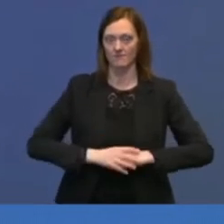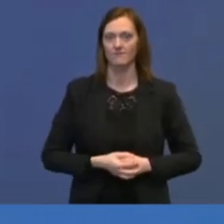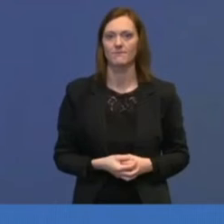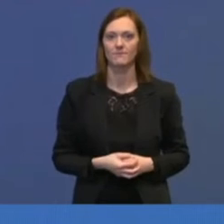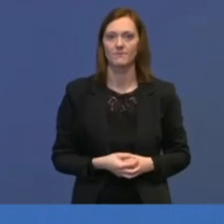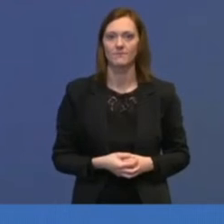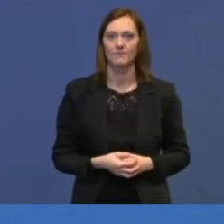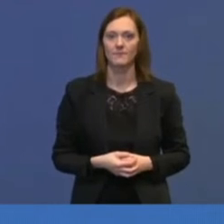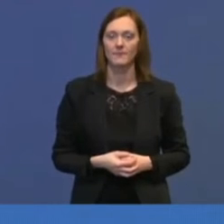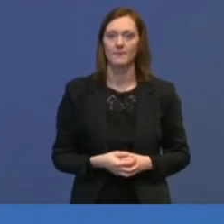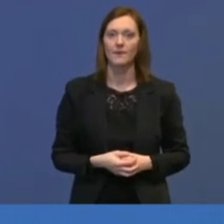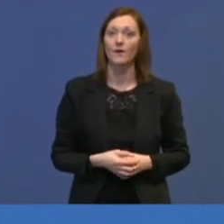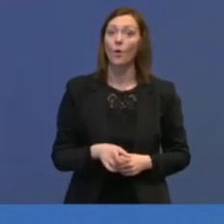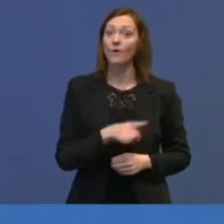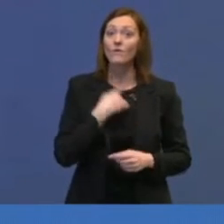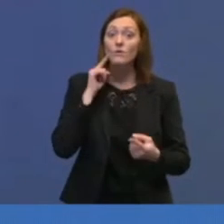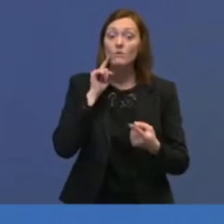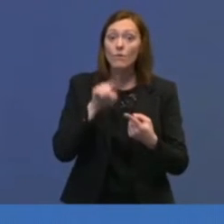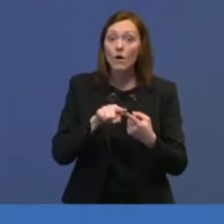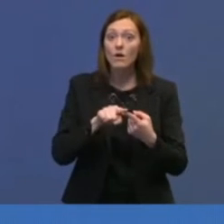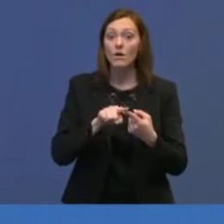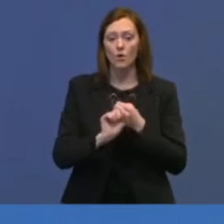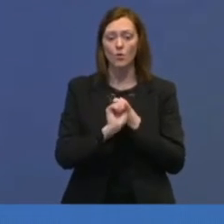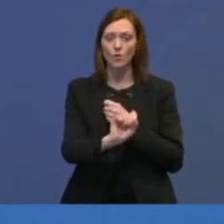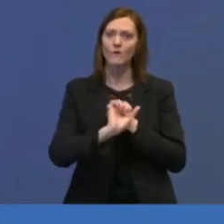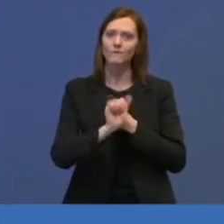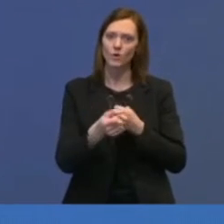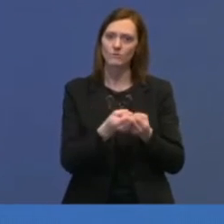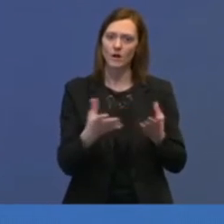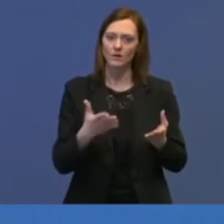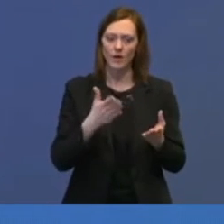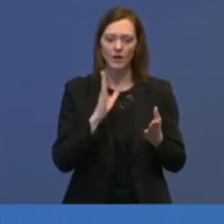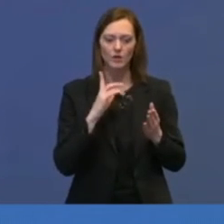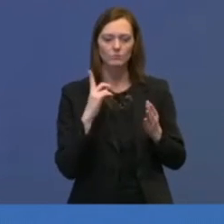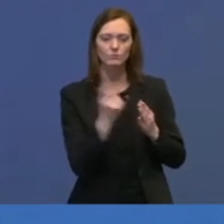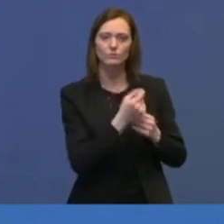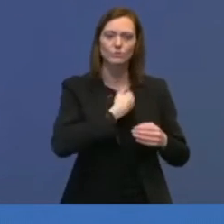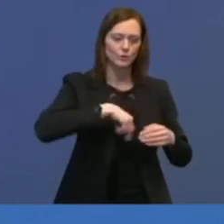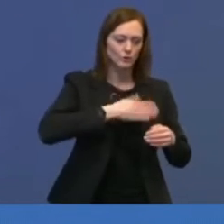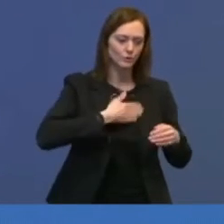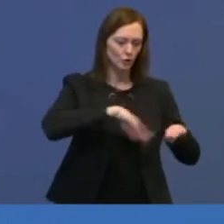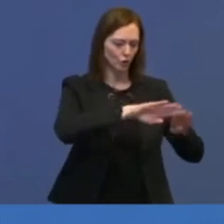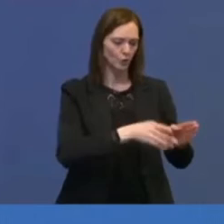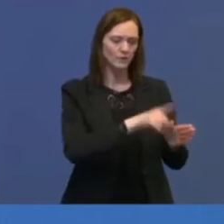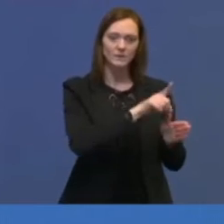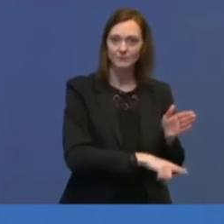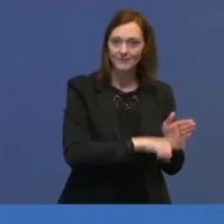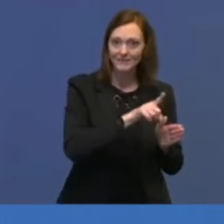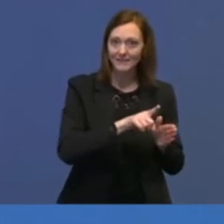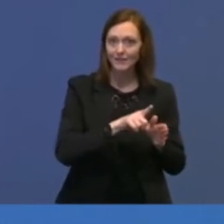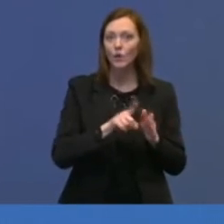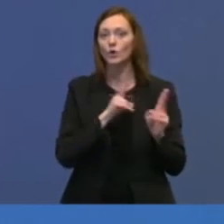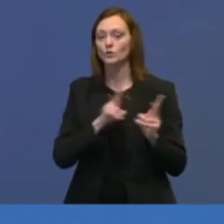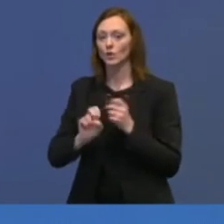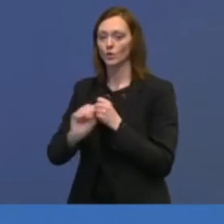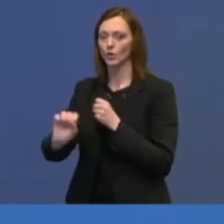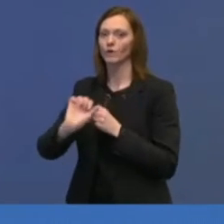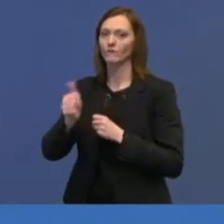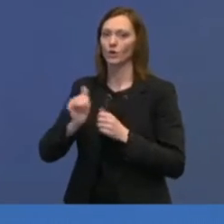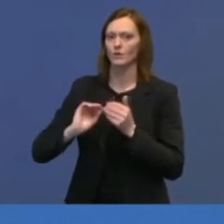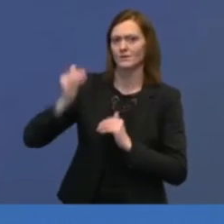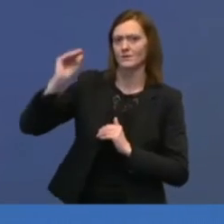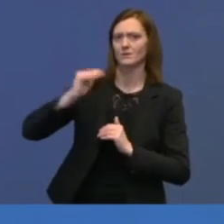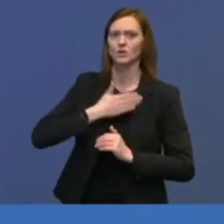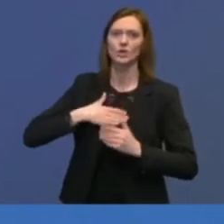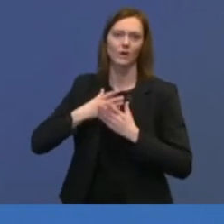Wa in aynu dambayn tein ka urtagna in dadbadana ispitala da lardigo ama in shaqada aya kamagnaadaan dadbadana islahalmar.